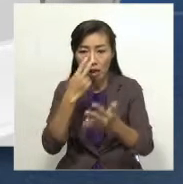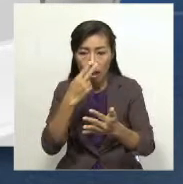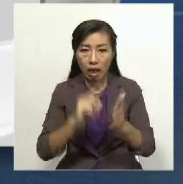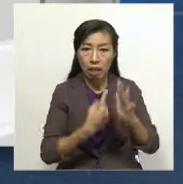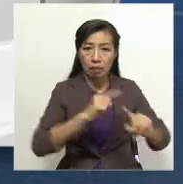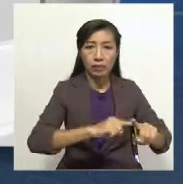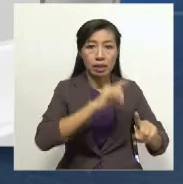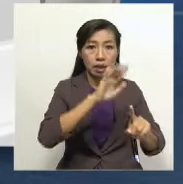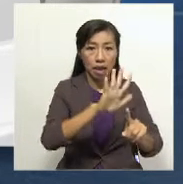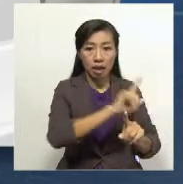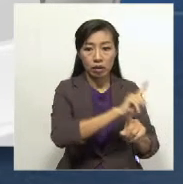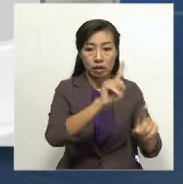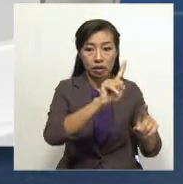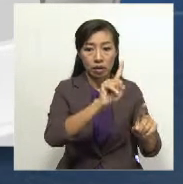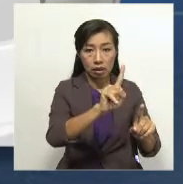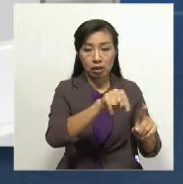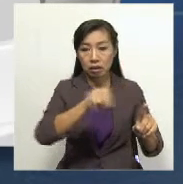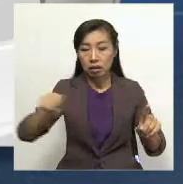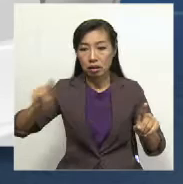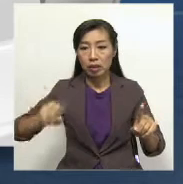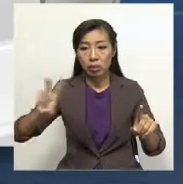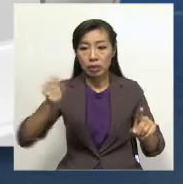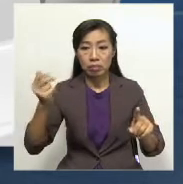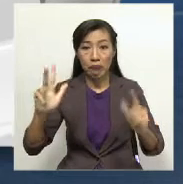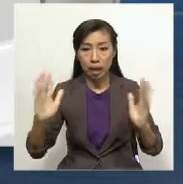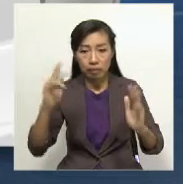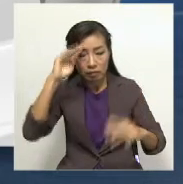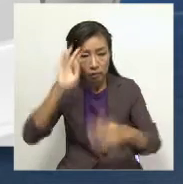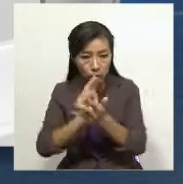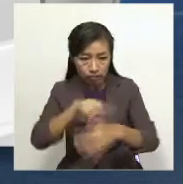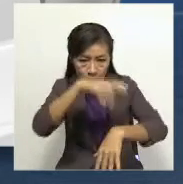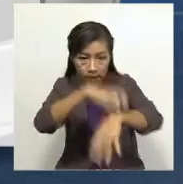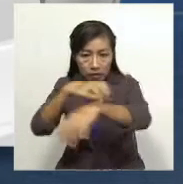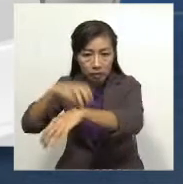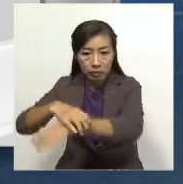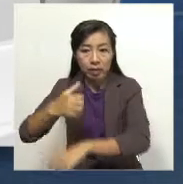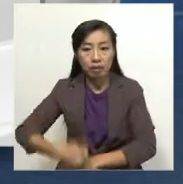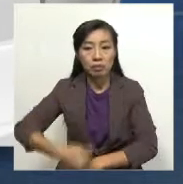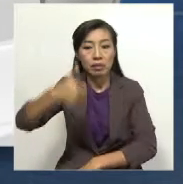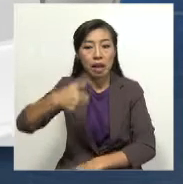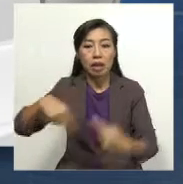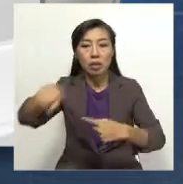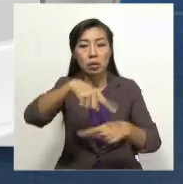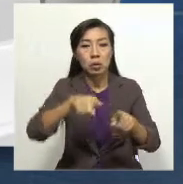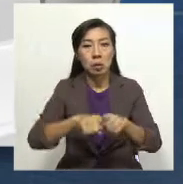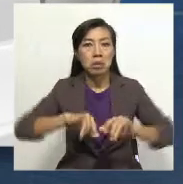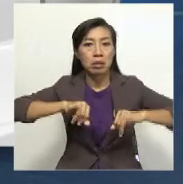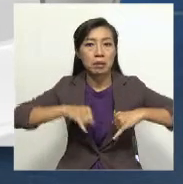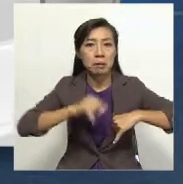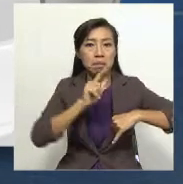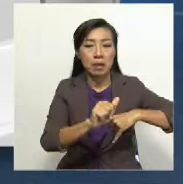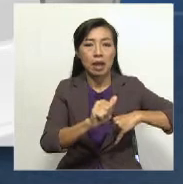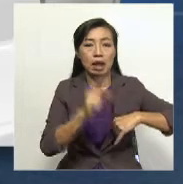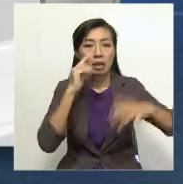ะตั้งแต่1พฤษภาคมถึง13มิถุนายนจับกุมการพนันทายผลการแข่งขันฟุตบอลที่เป็นเจ้ามือ3คดี